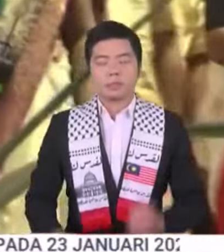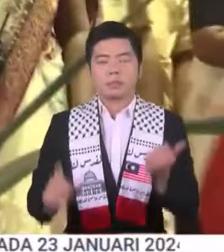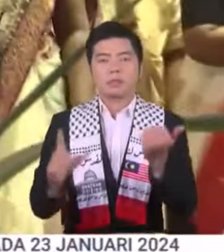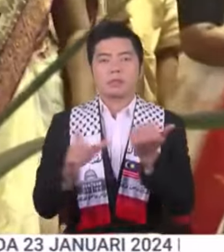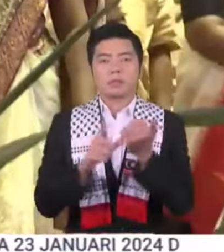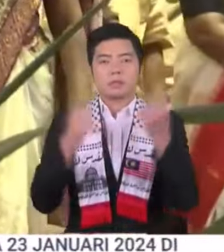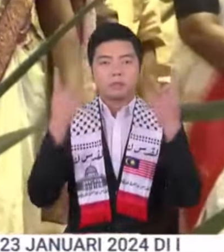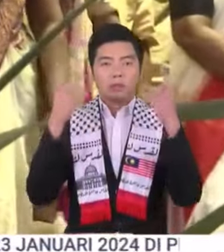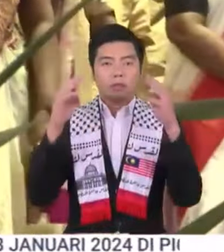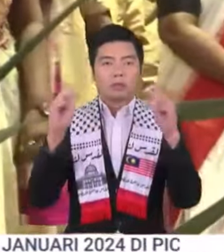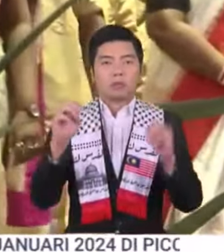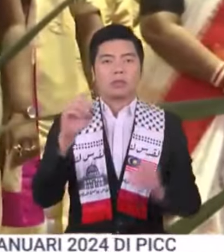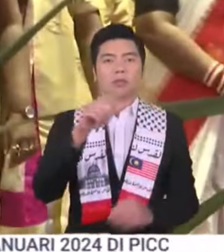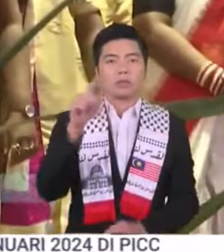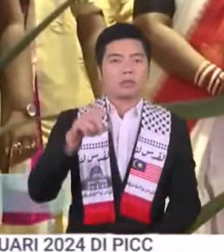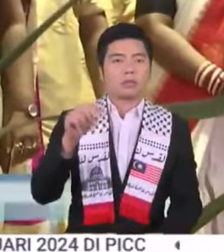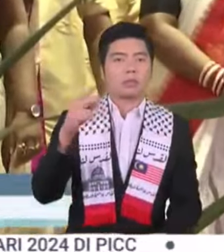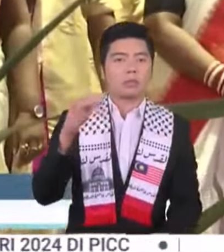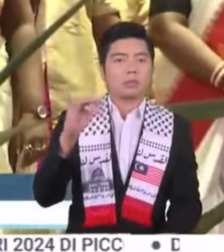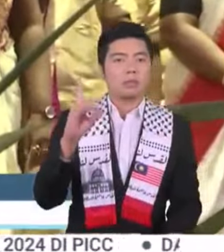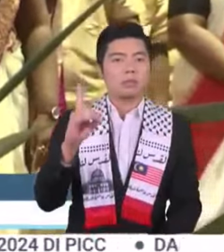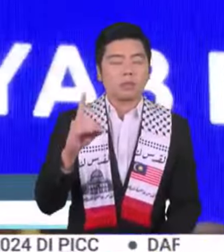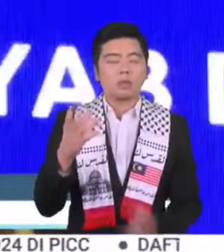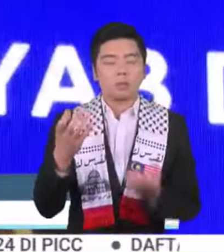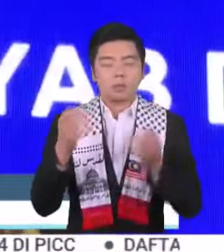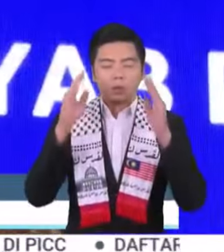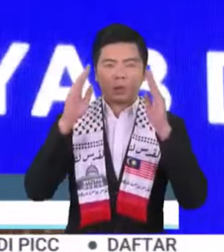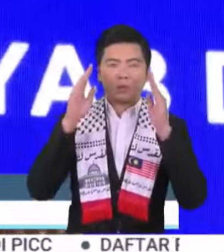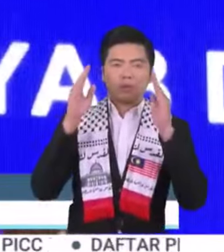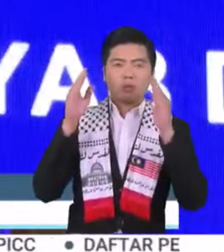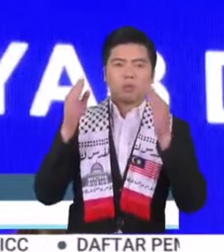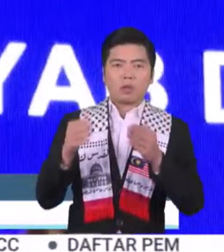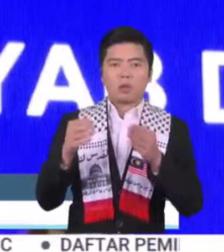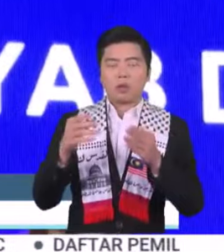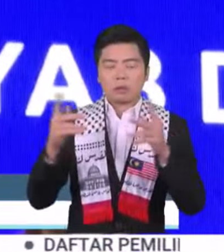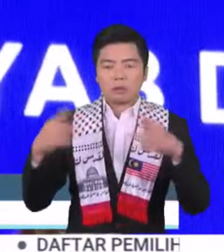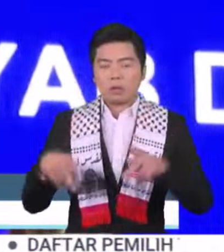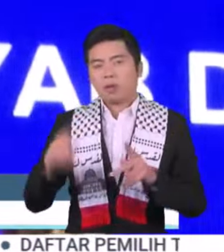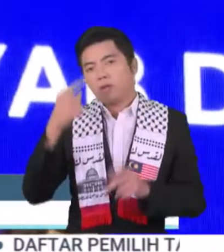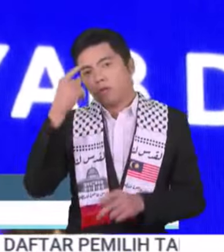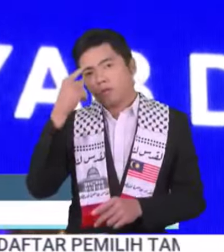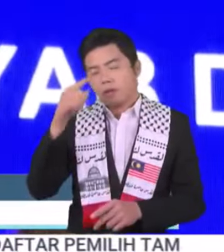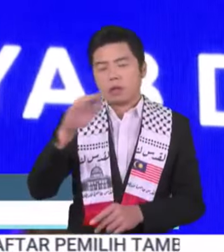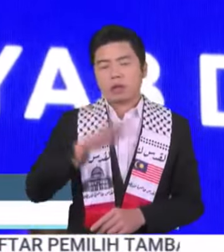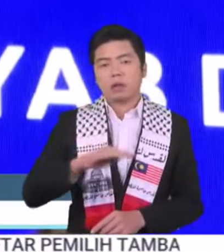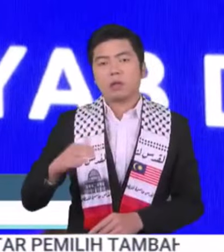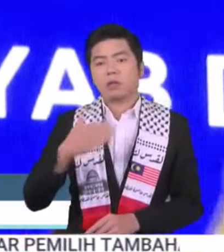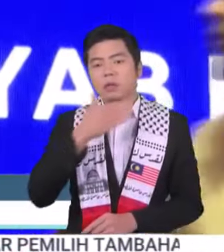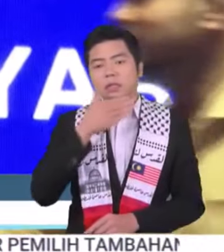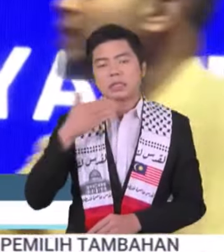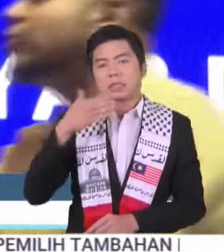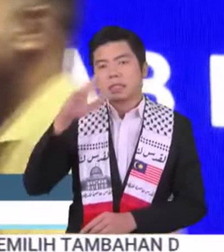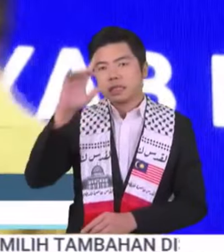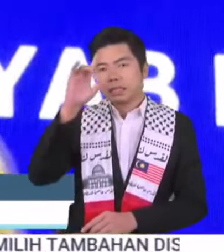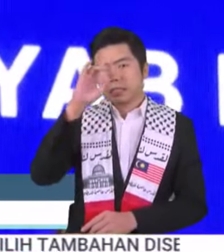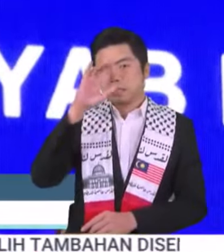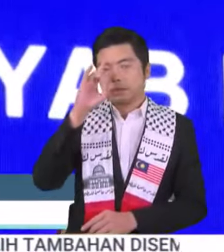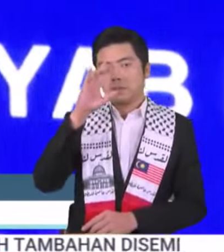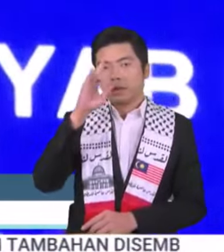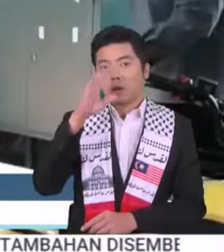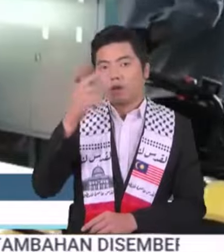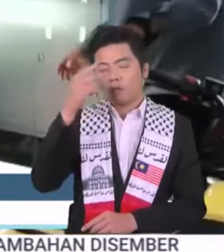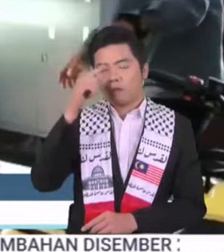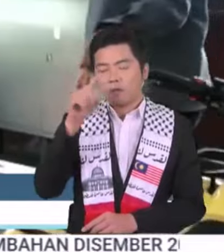Timbalan Perdana Menteri Datuk Seri Dr. Ahmad Zahid Hamidi mahu tumpuan dan peluang diberikan kepada anak-anak muda masyarakat